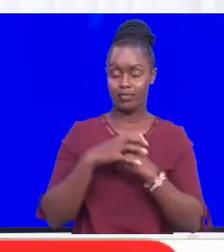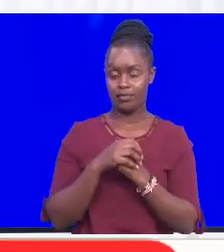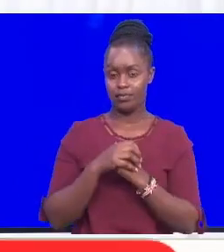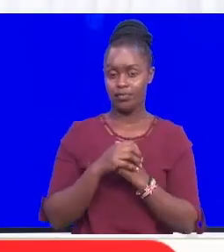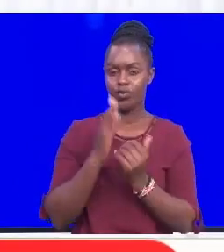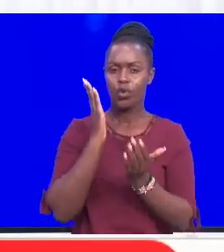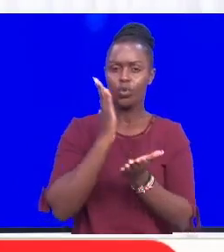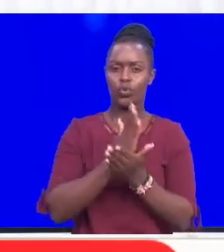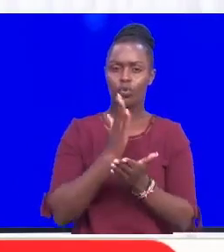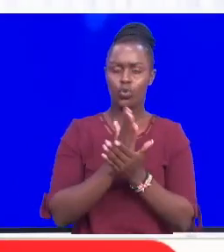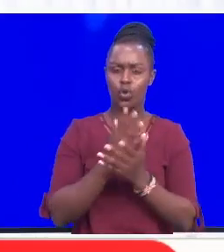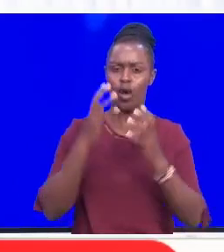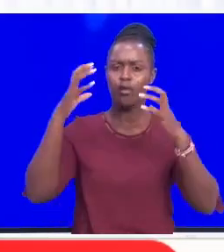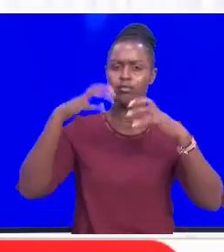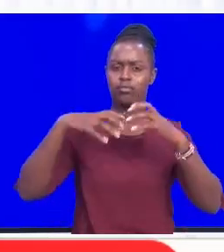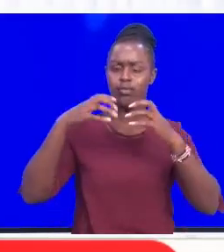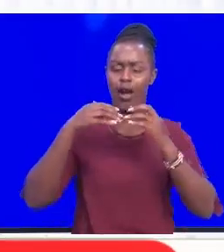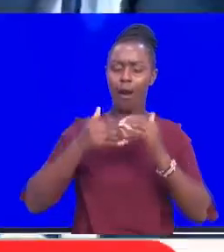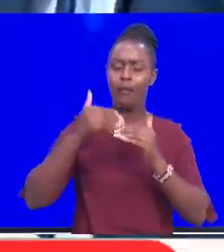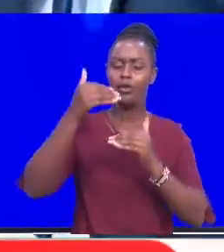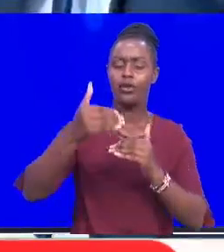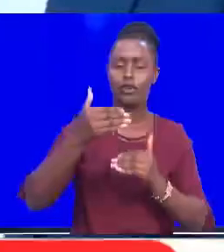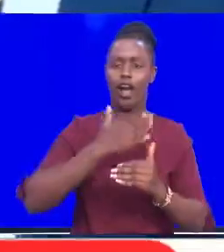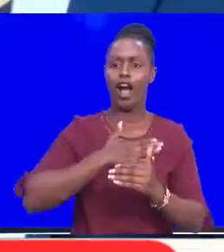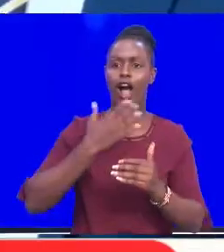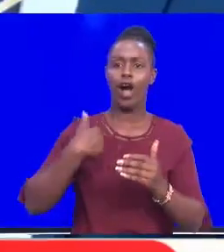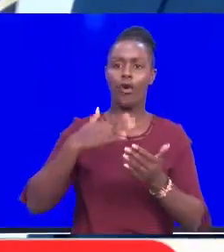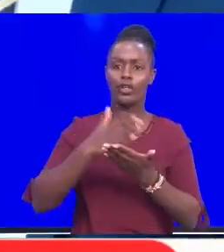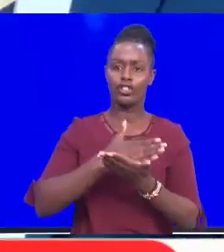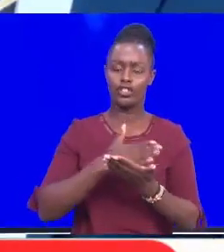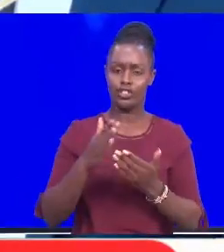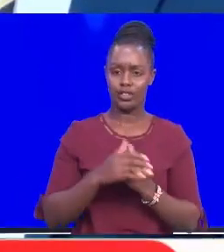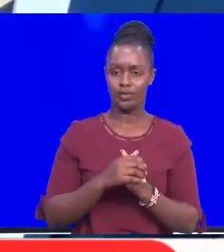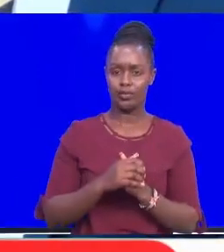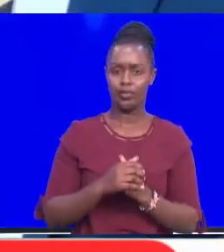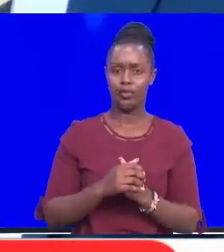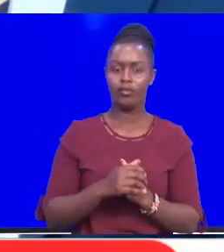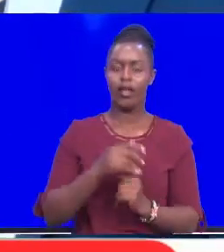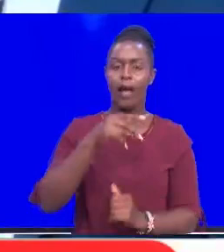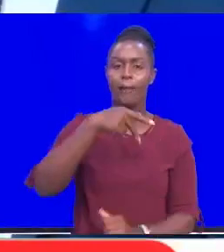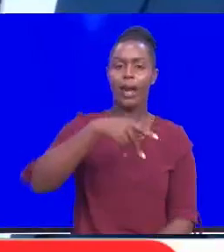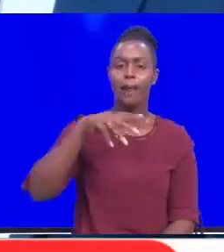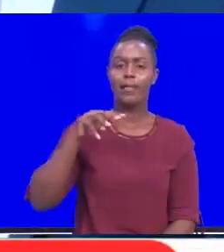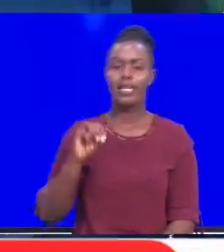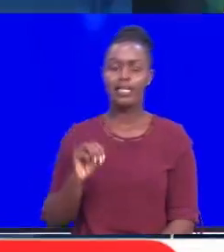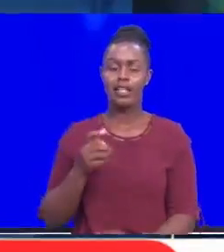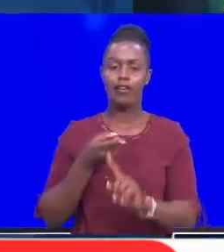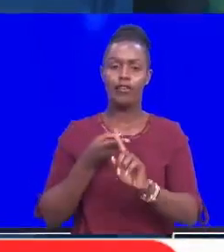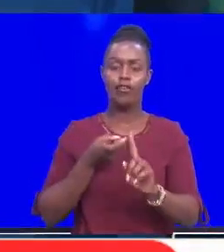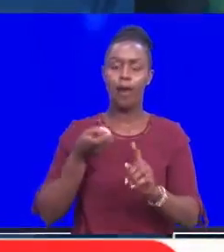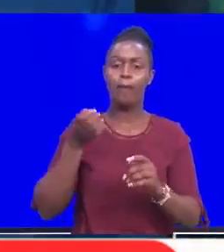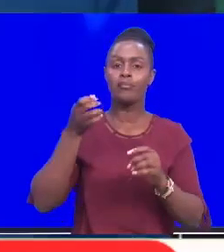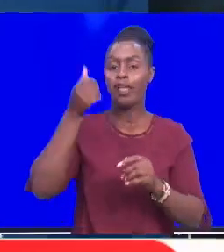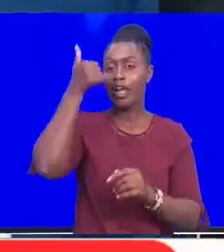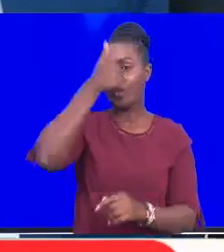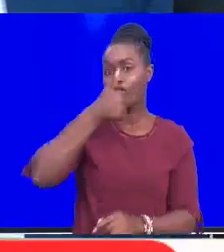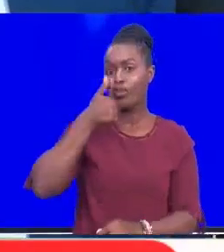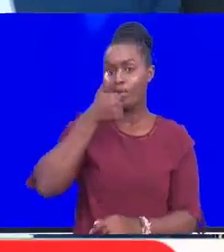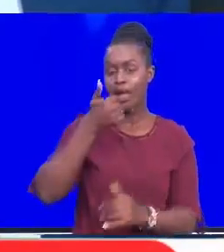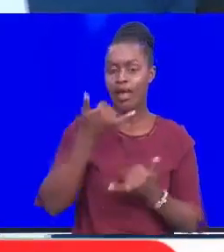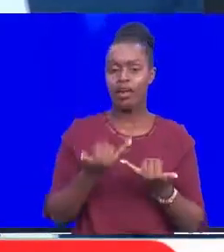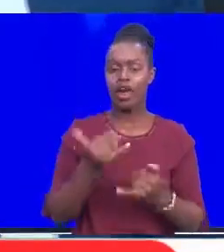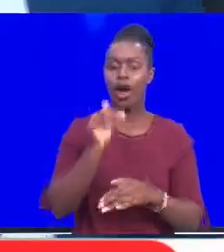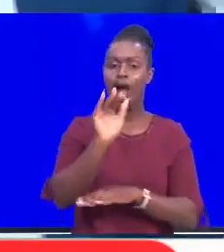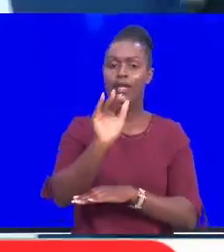indeed, beyond our fair share. Mgeni mwalikwa, waziri mkuu wa zamani wa Ethiopia Tamrat Lain, amewataka wanasiasa